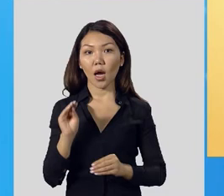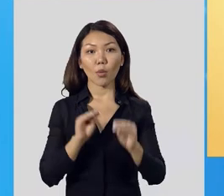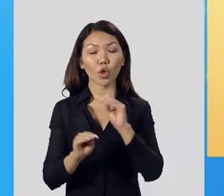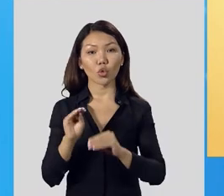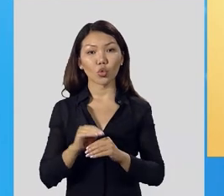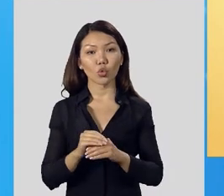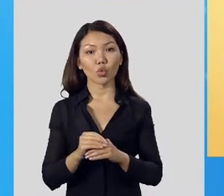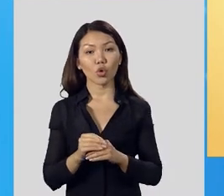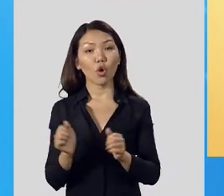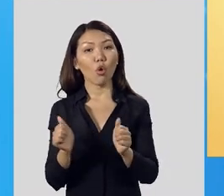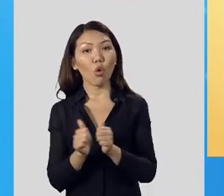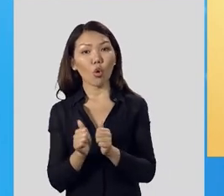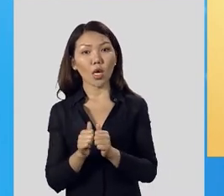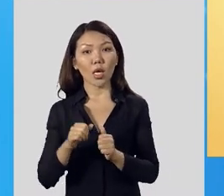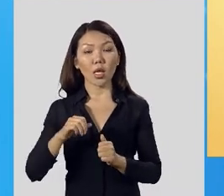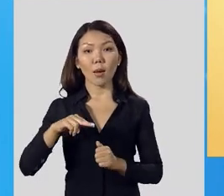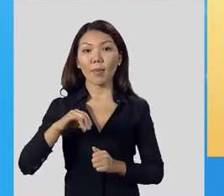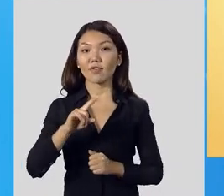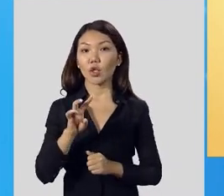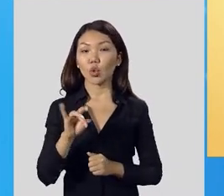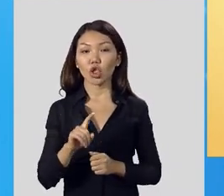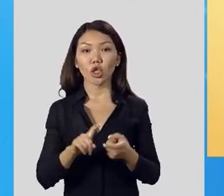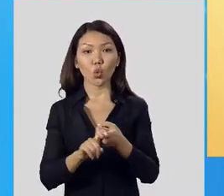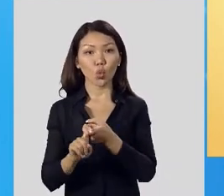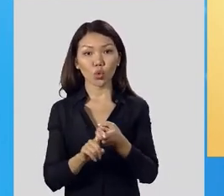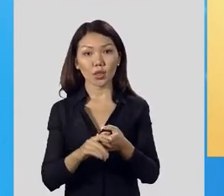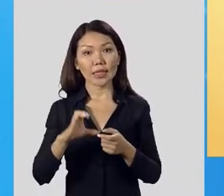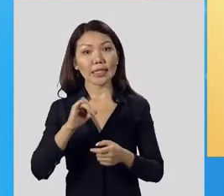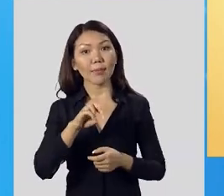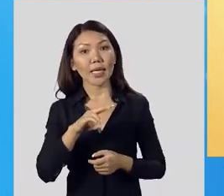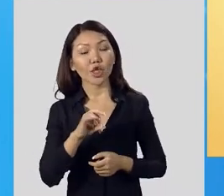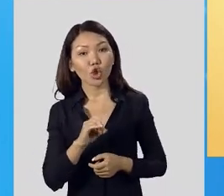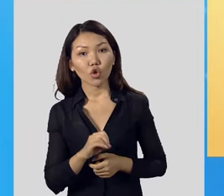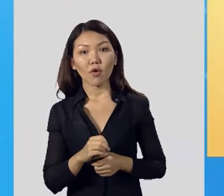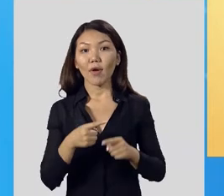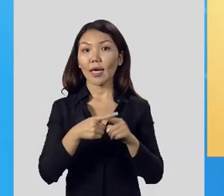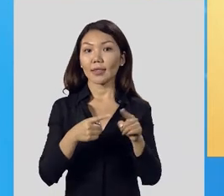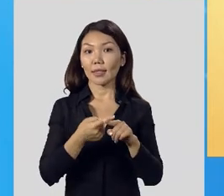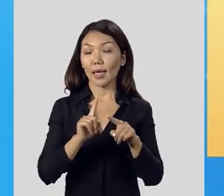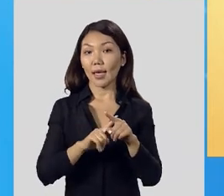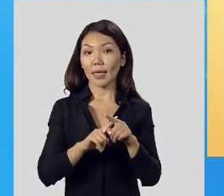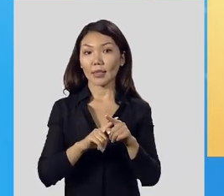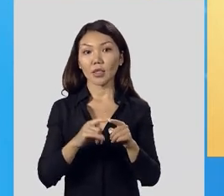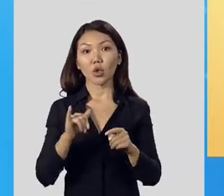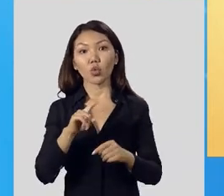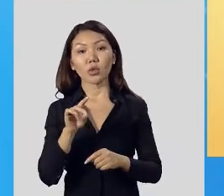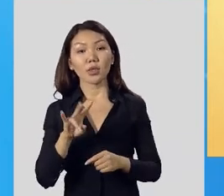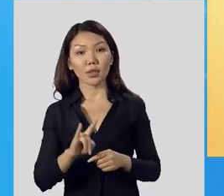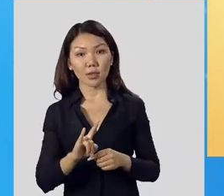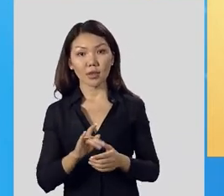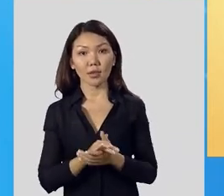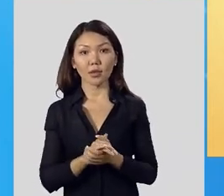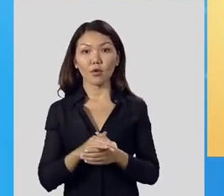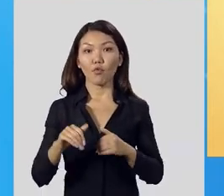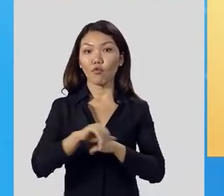образуют околопозвоночные узлы симпатического отдела. Эти узлы проходят вдоль